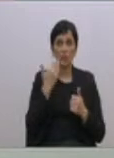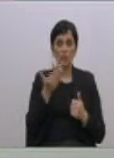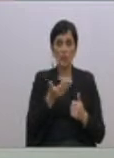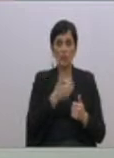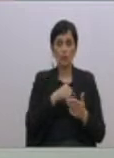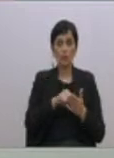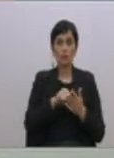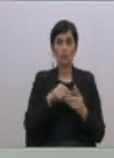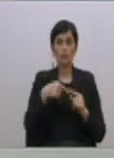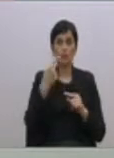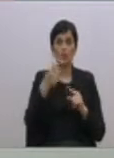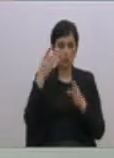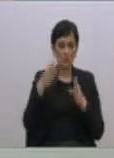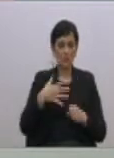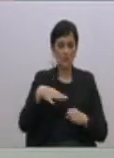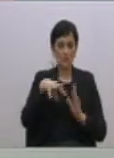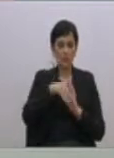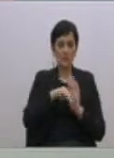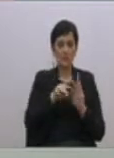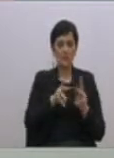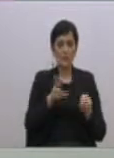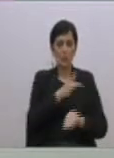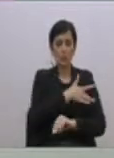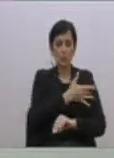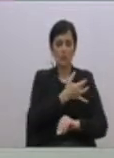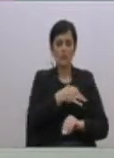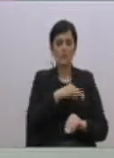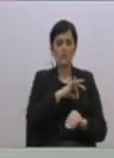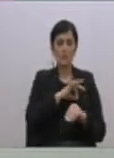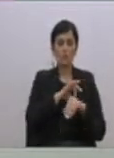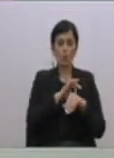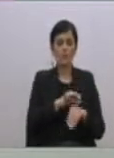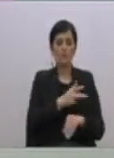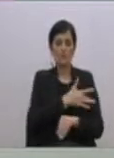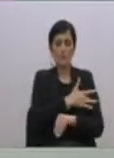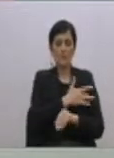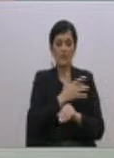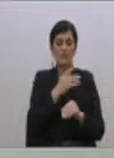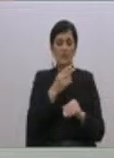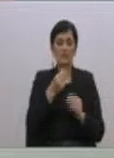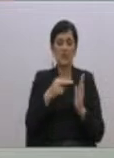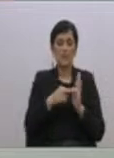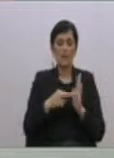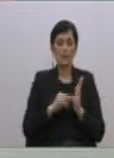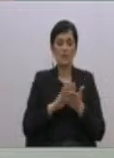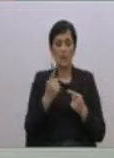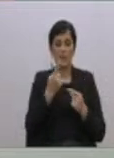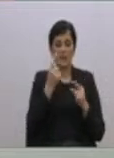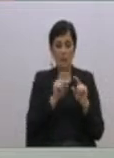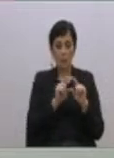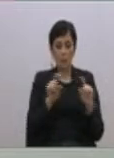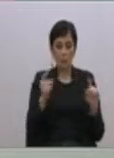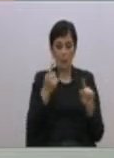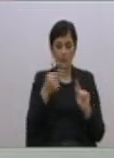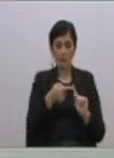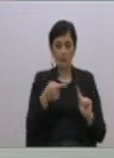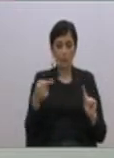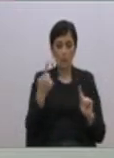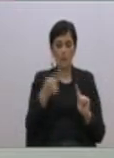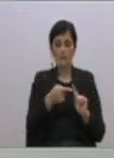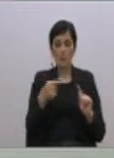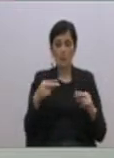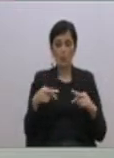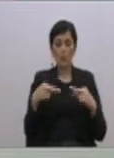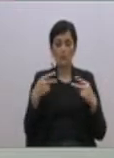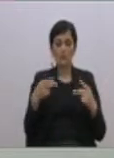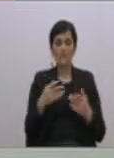გამოსვლა. Შემდეგი ამ პაკეტში საჯარო სამართლის მოსახურების აგენტის მიერ გაწეული მოსახურებისა და დაწესებული საფასურისა და ვადების შესახებ. Პირველ პუნქტში არის